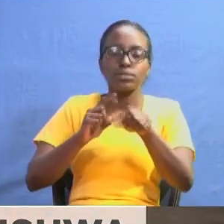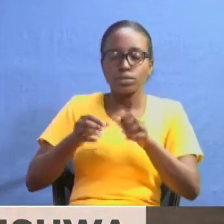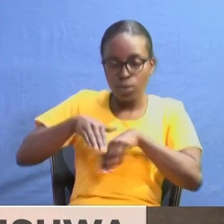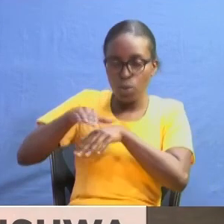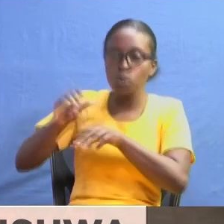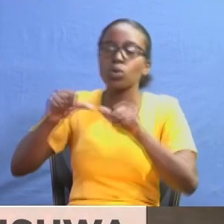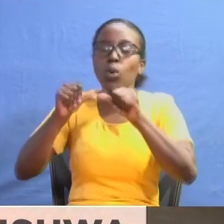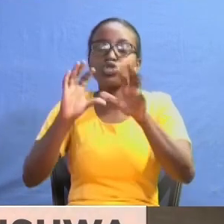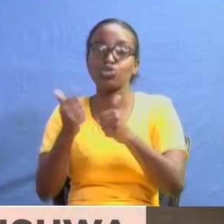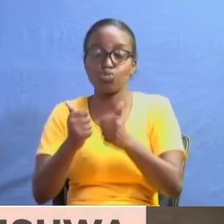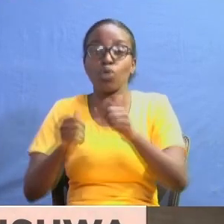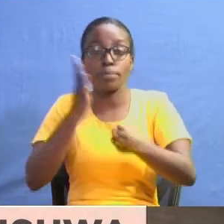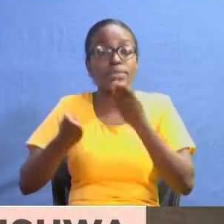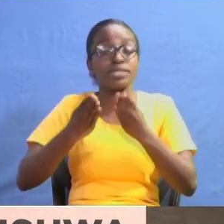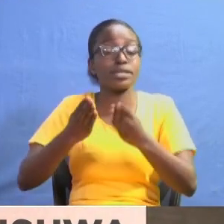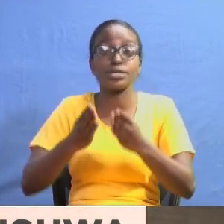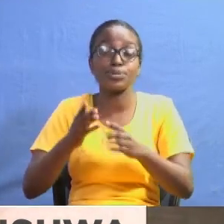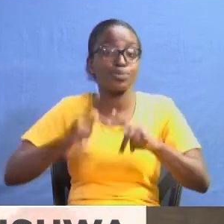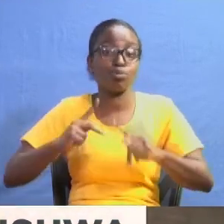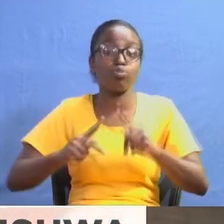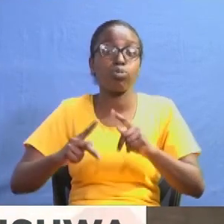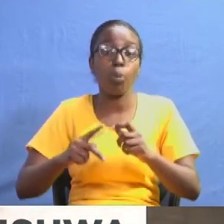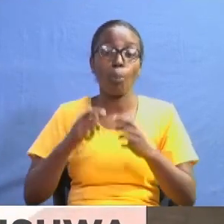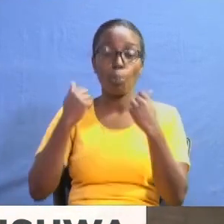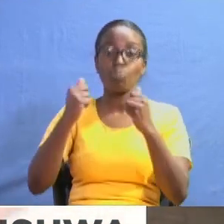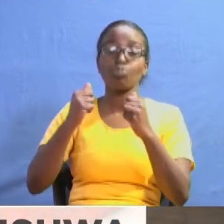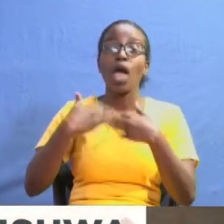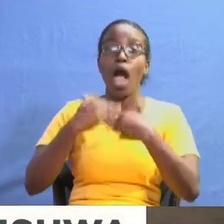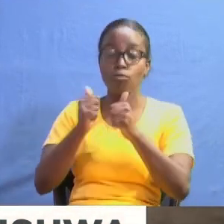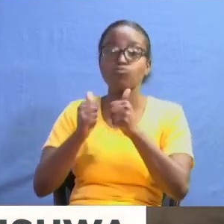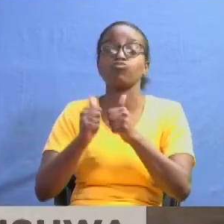ambapo wanafanya biashara wanataka haki na uwazi ili